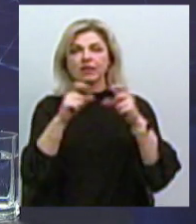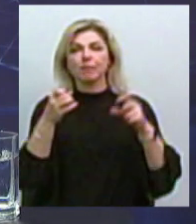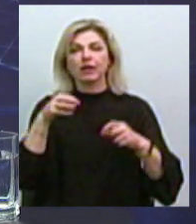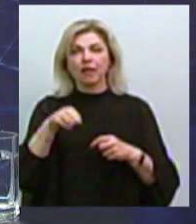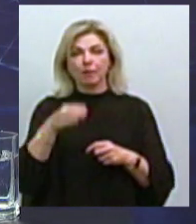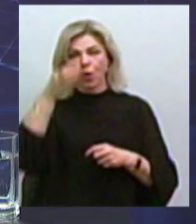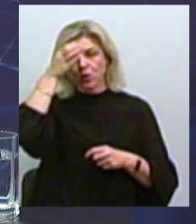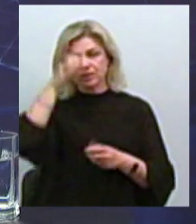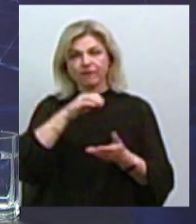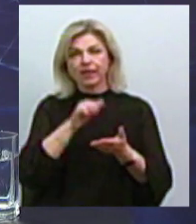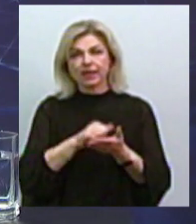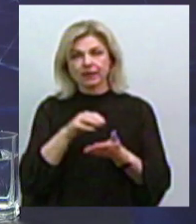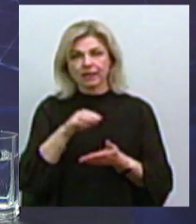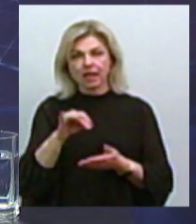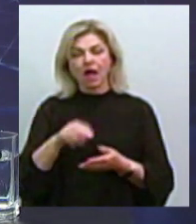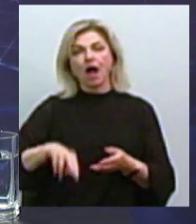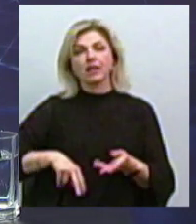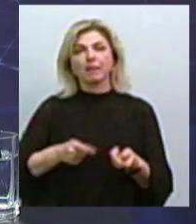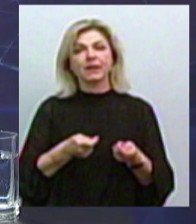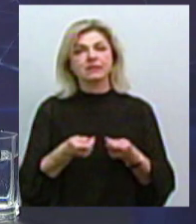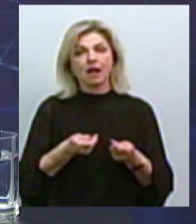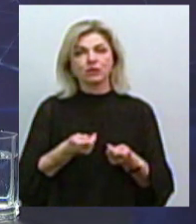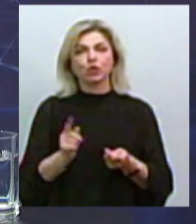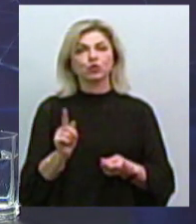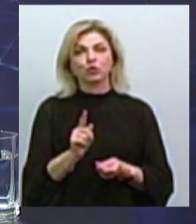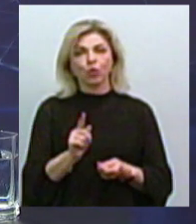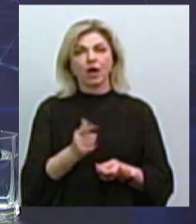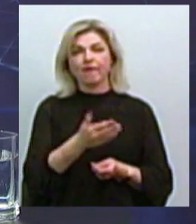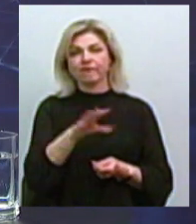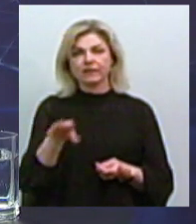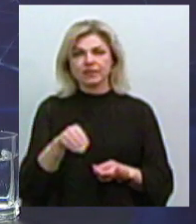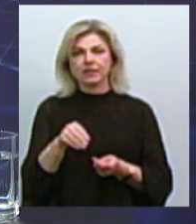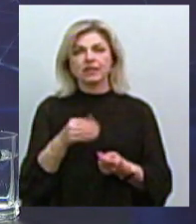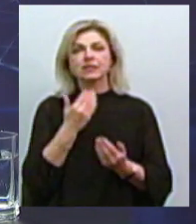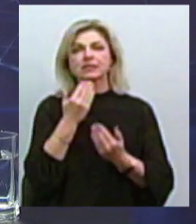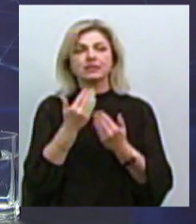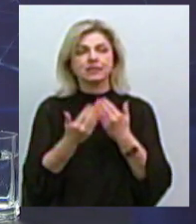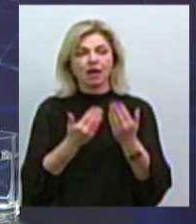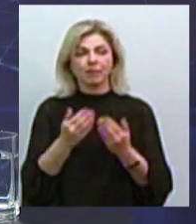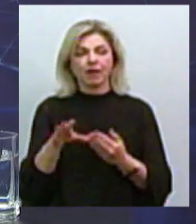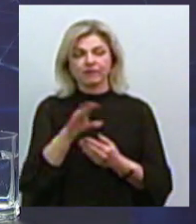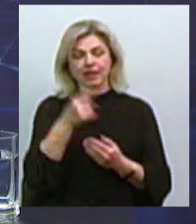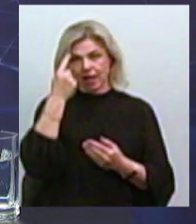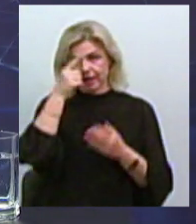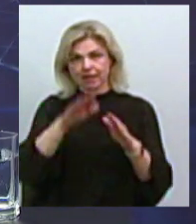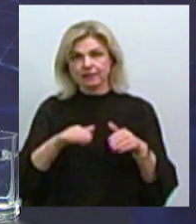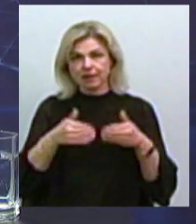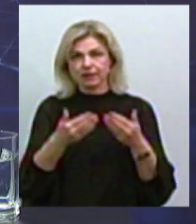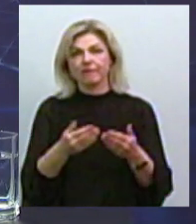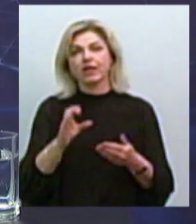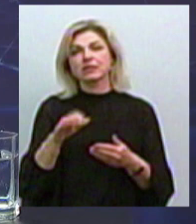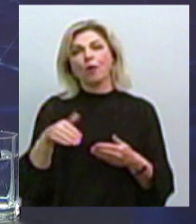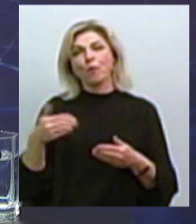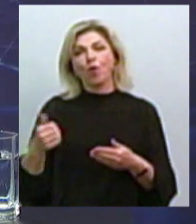освіти Миколаївської обласної державної адміністрації за те, що всі ті запити, вся та ініціатива, яка йде з боку